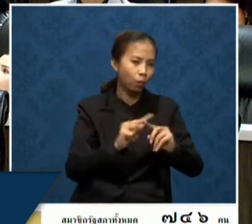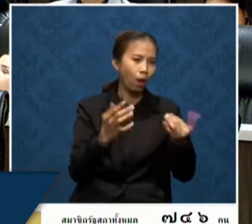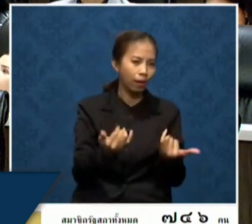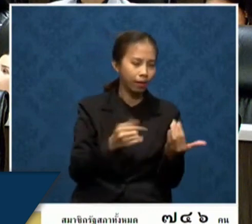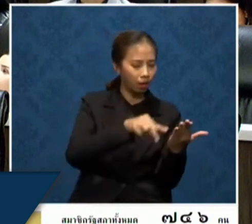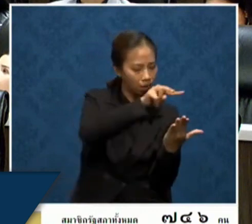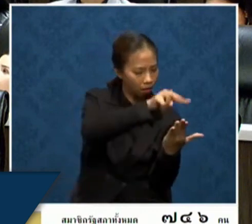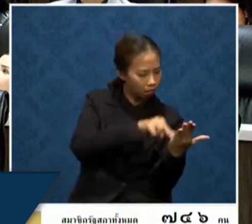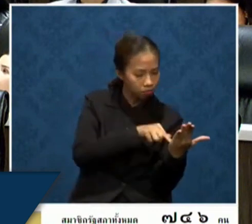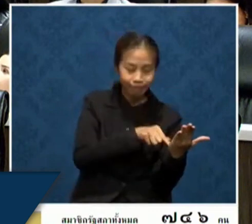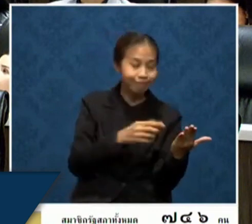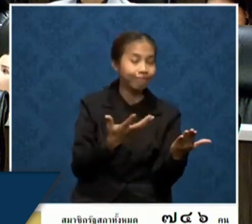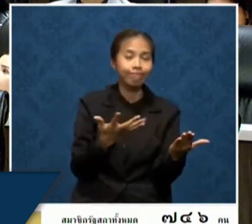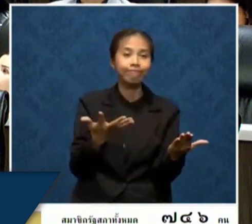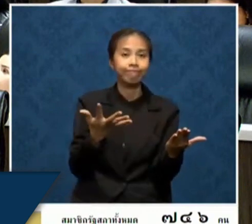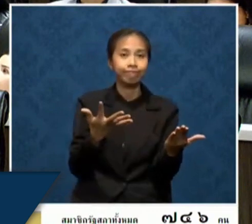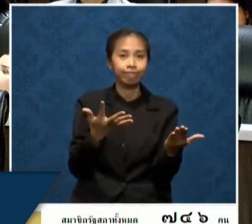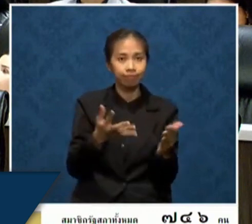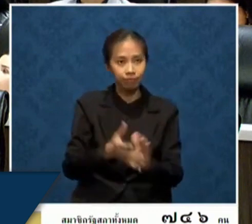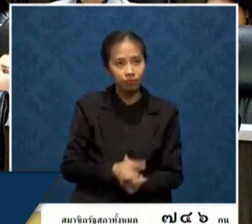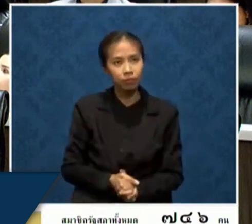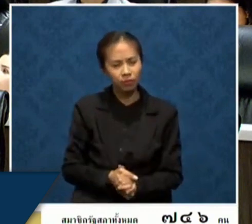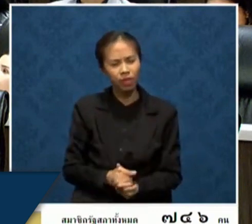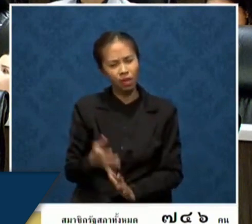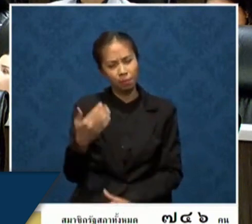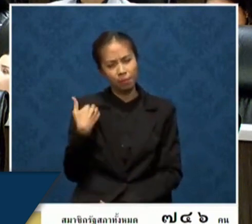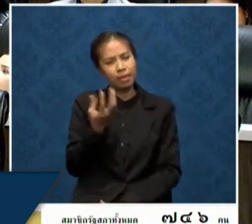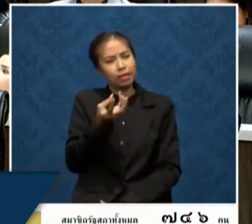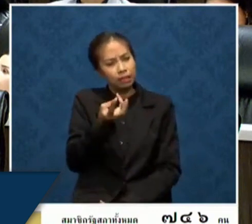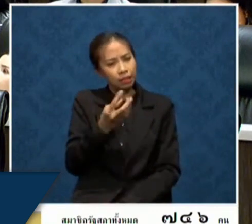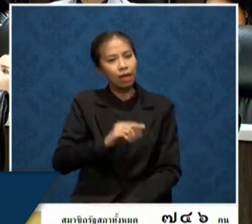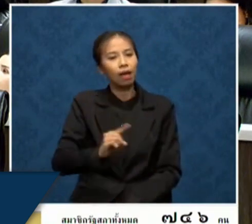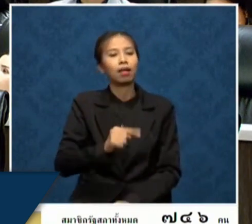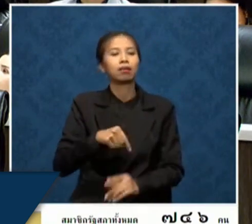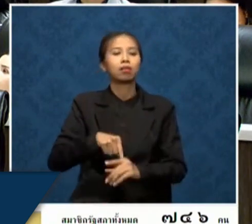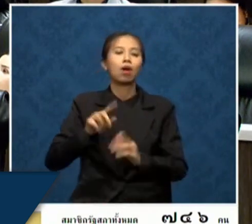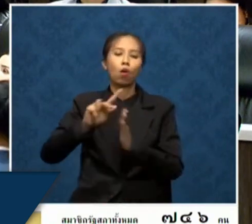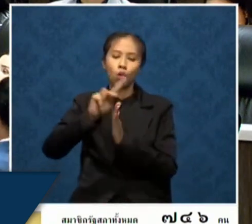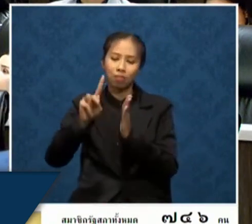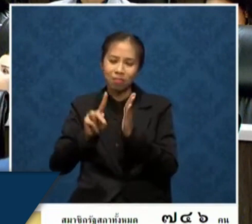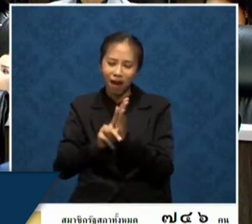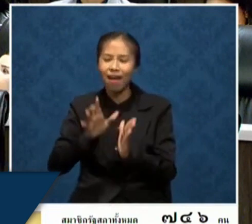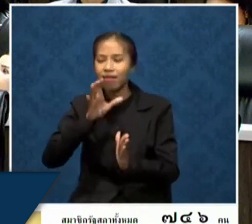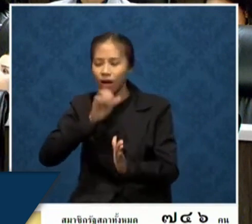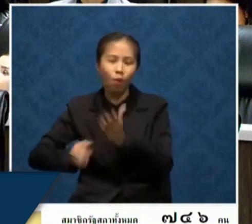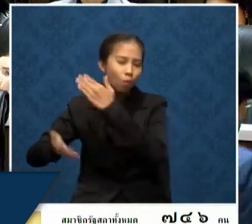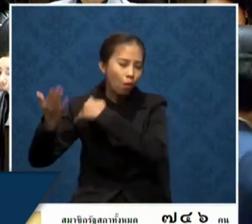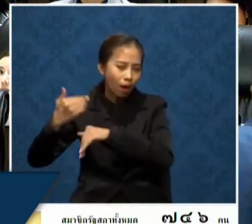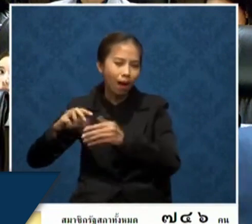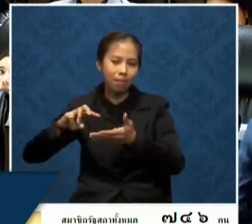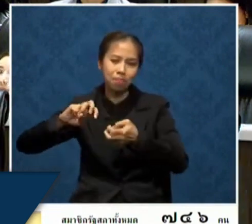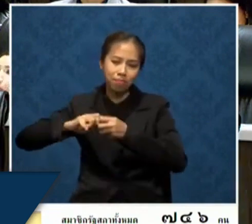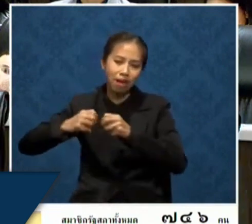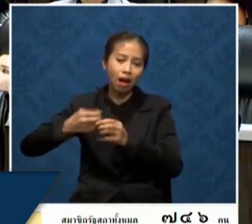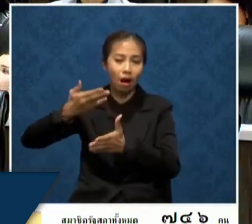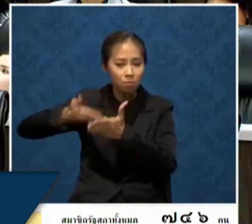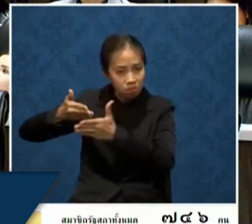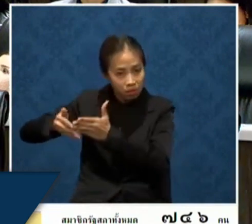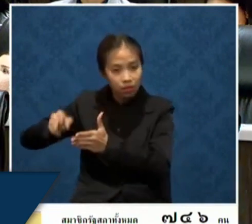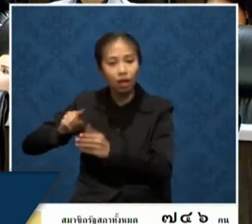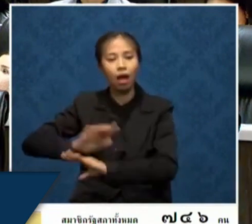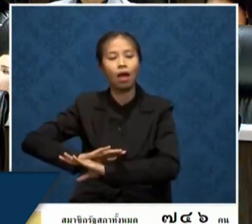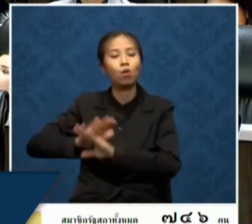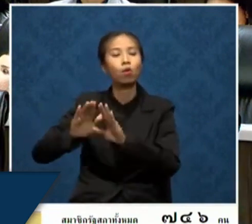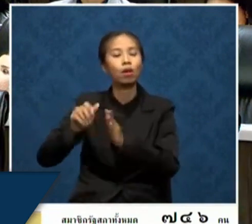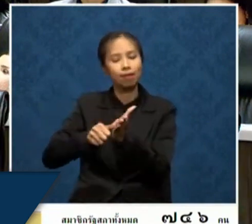ตธุรกิจใหม่หายไปยังดีเหลือไว้นิดหน่อยว่ายังยกเลิกปรับปรุงกฎหมายที่ไม่จำเป็นจึงอยากขออนุญาตเรียนถามท่านนายก